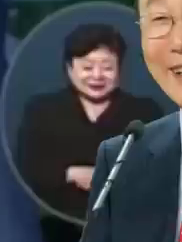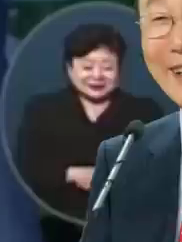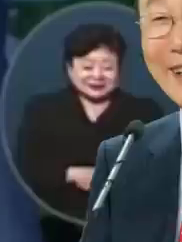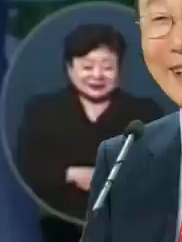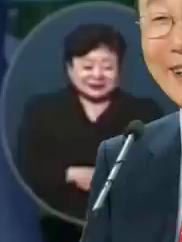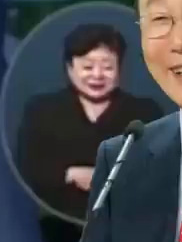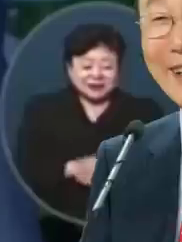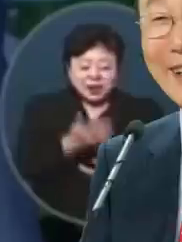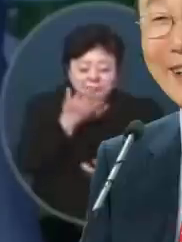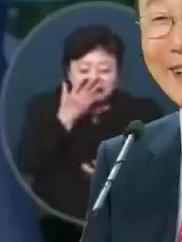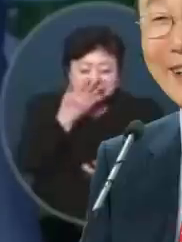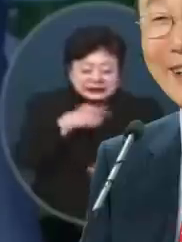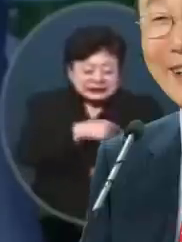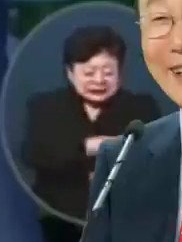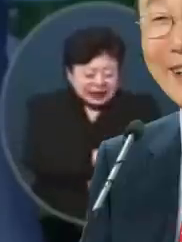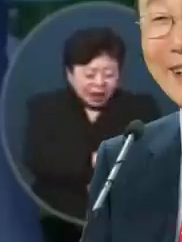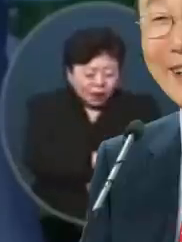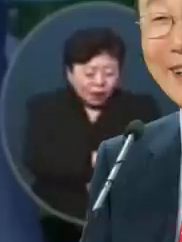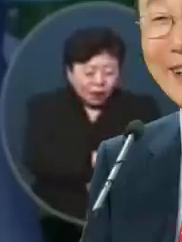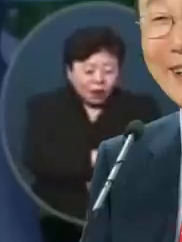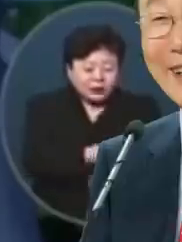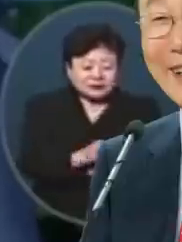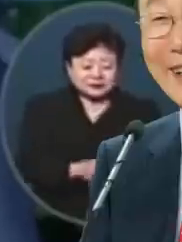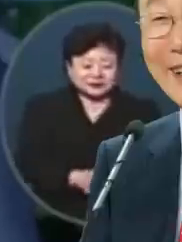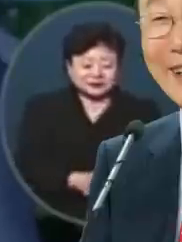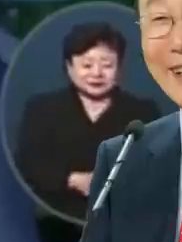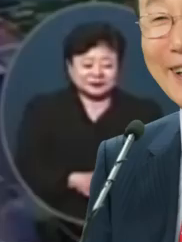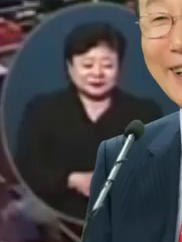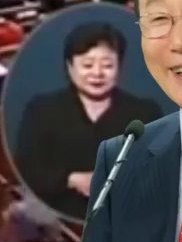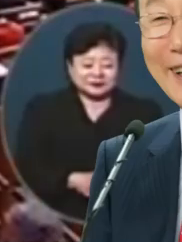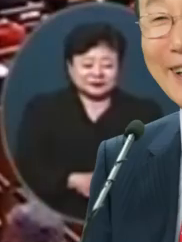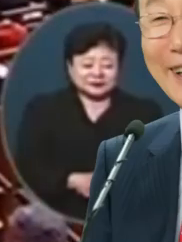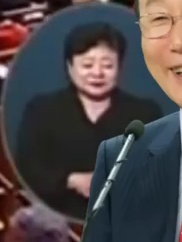마취를 시킨 것인데 창세기 2장 20절 23절에 보면